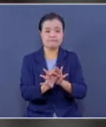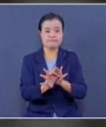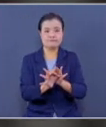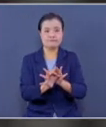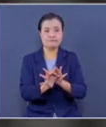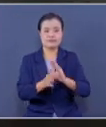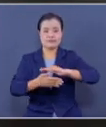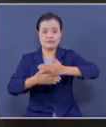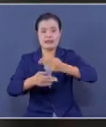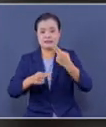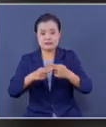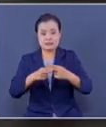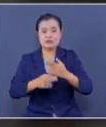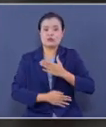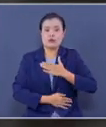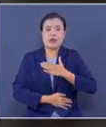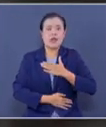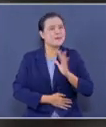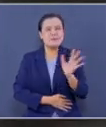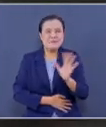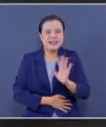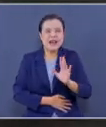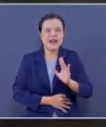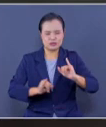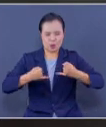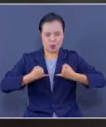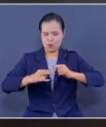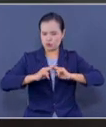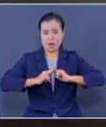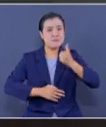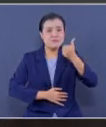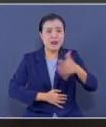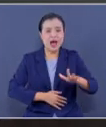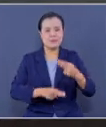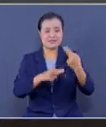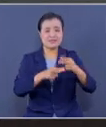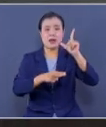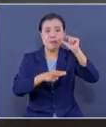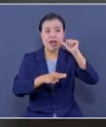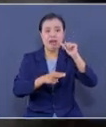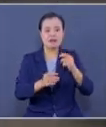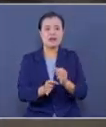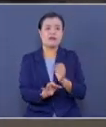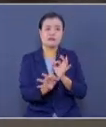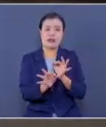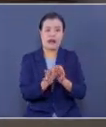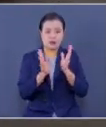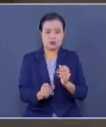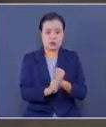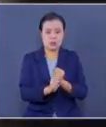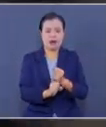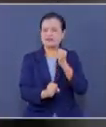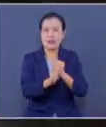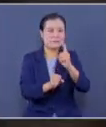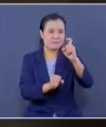เขาต่อให้เป็นของแม่เขาก็ตามธนาคารเนี่ยไม่สามารถทำให้ได้มันผิดระเบียบปรากฏว่าชายคนนี้